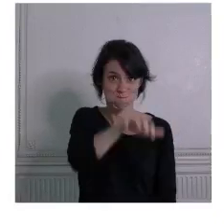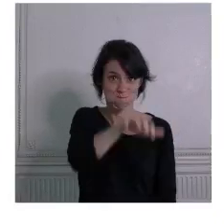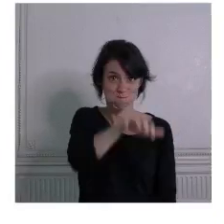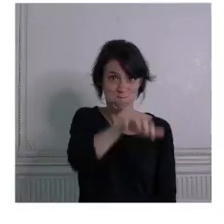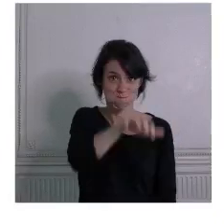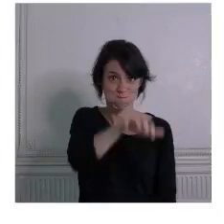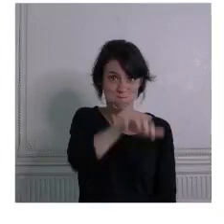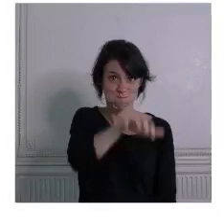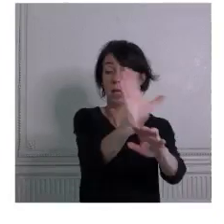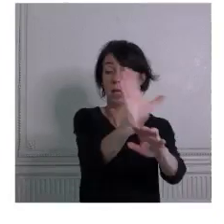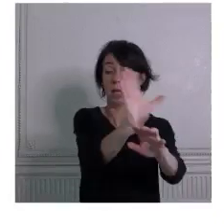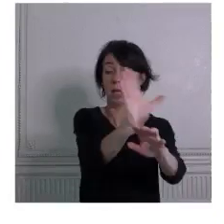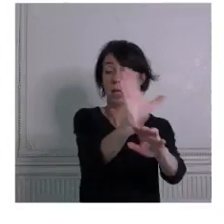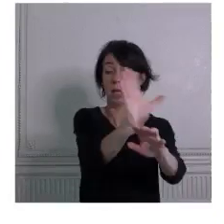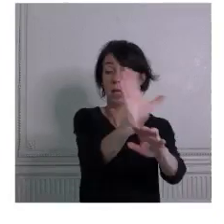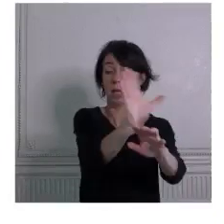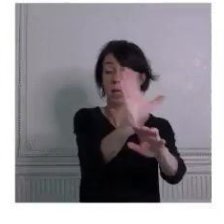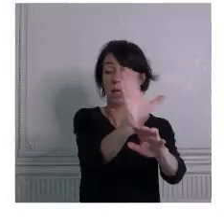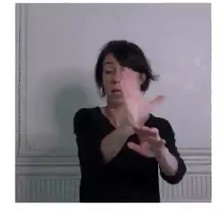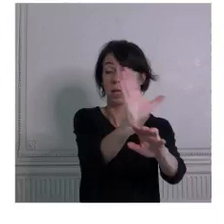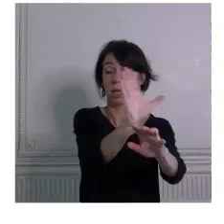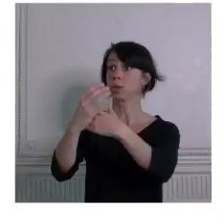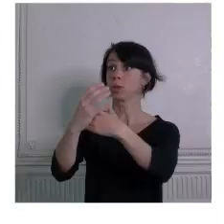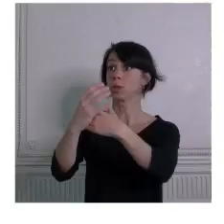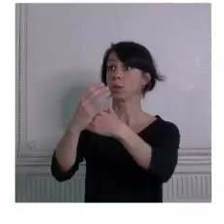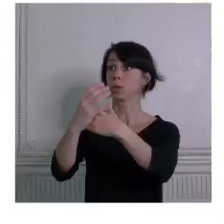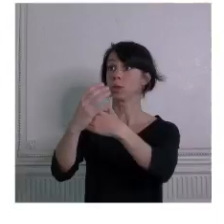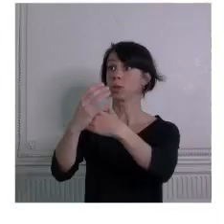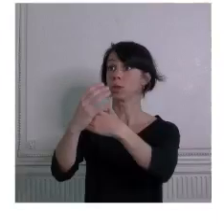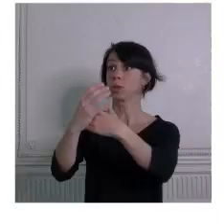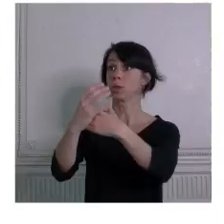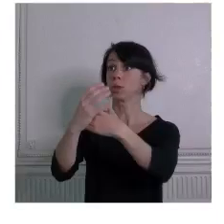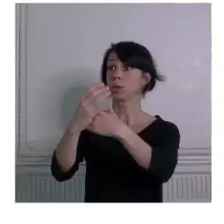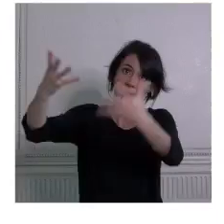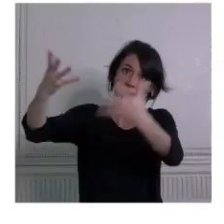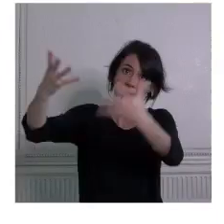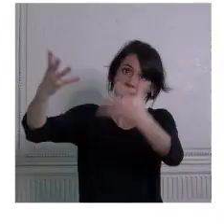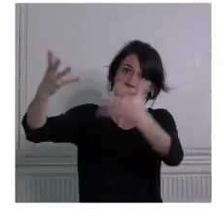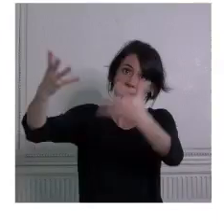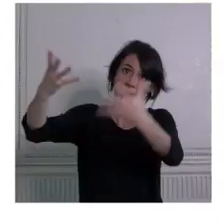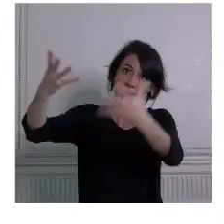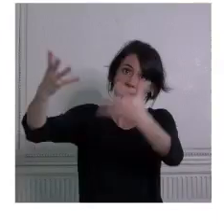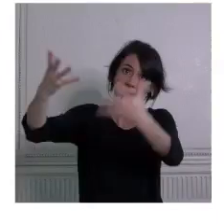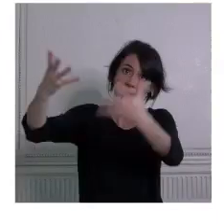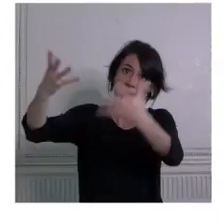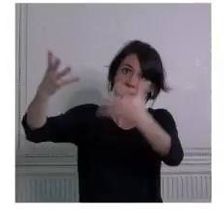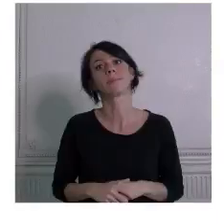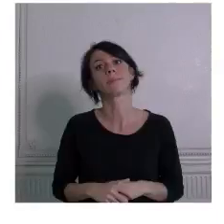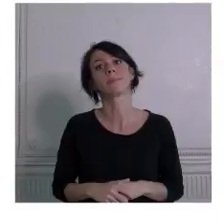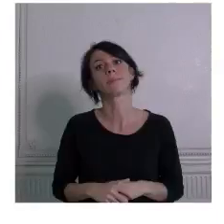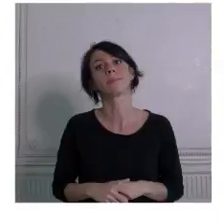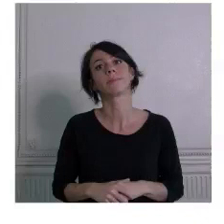uniquement en conseil municipal et sur lequel l'opposition, donc, dans un cadre à débat riche et courtois, pourra bien sûr intervenir ce soir, mais j'ai envie de dire bien